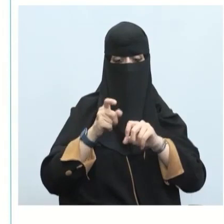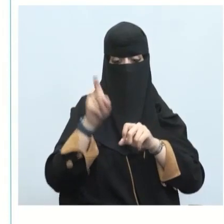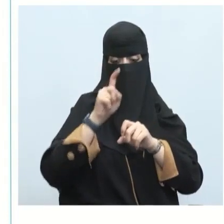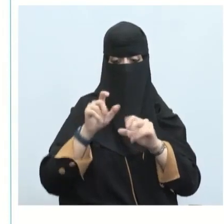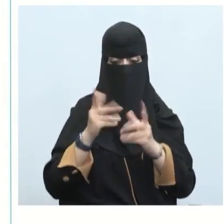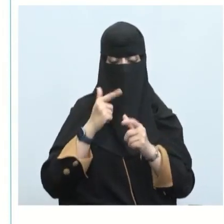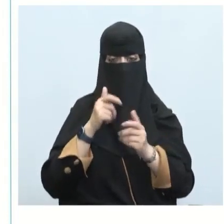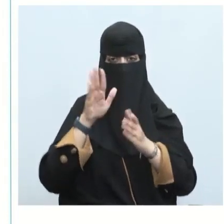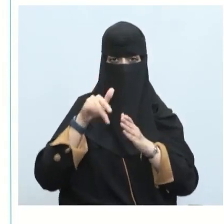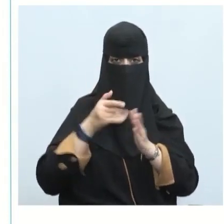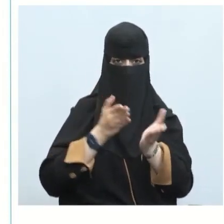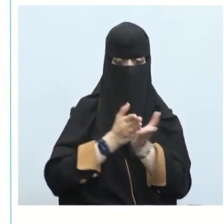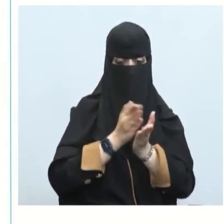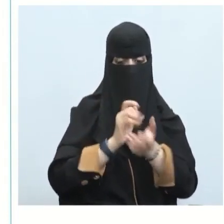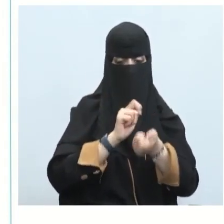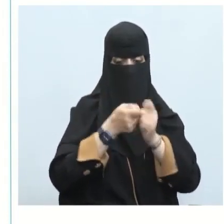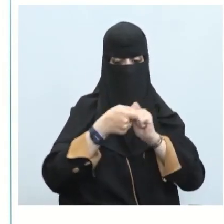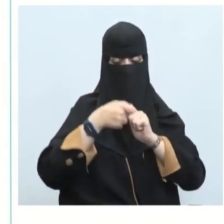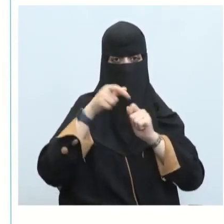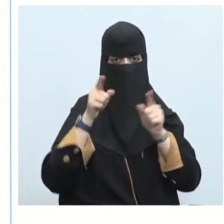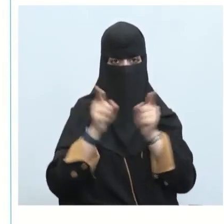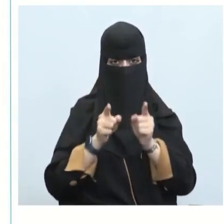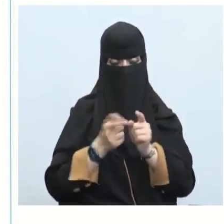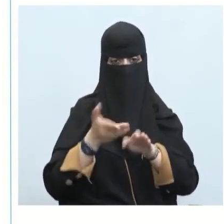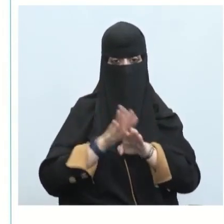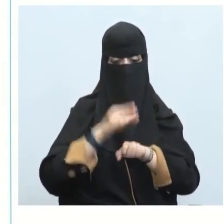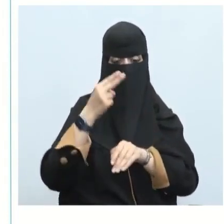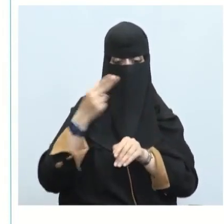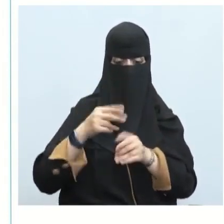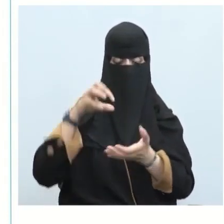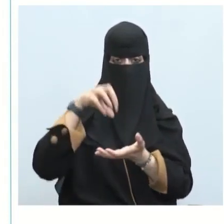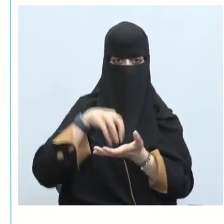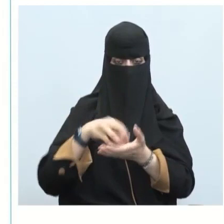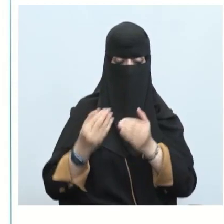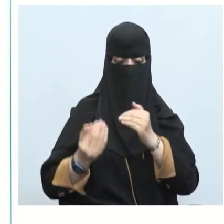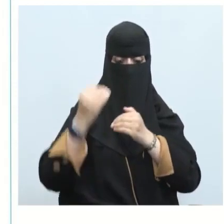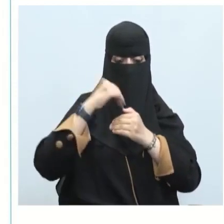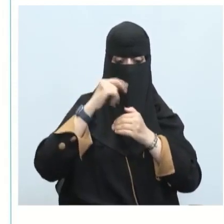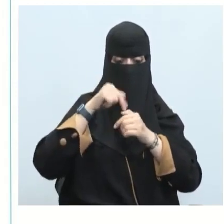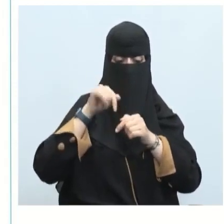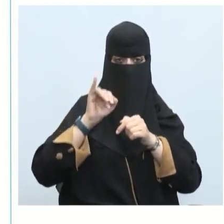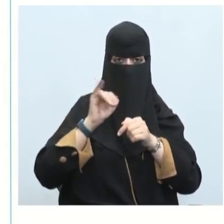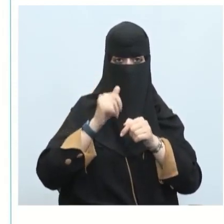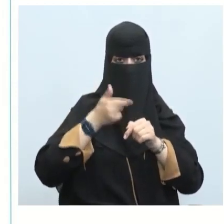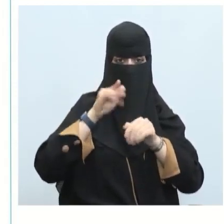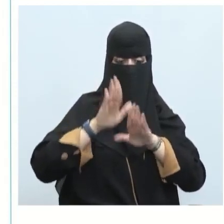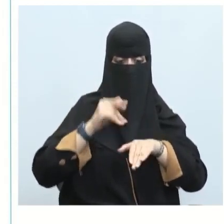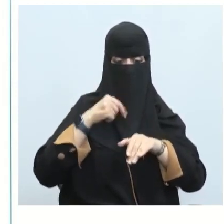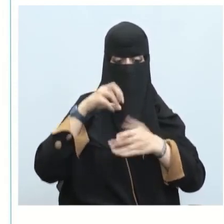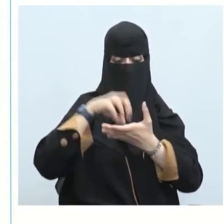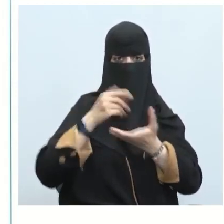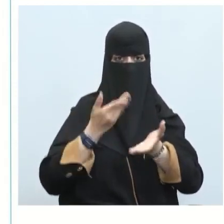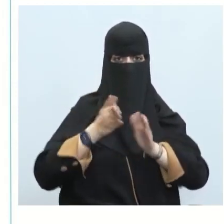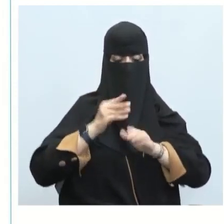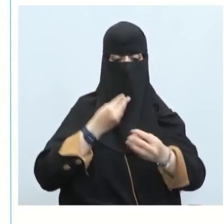البحث يتضمن اجراء تغييرات معينه على تصميم الموقع ومحتواه مما يجعل الموقع